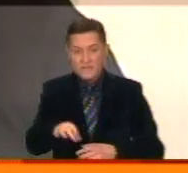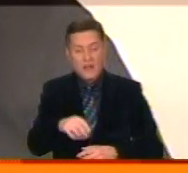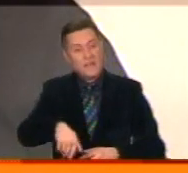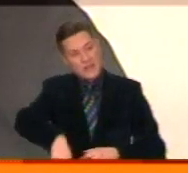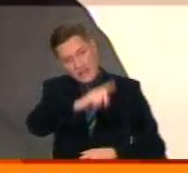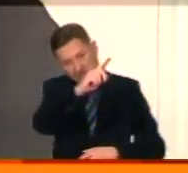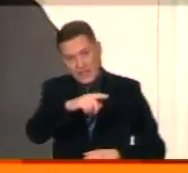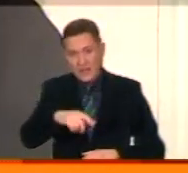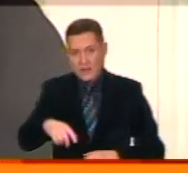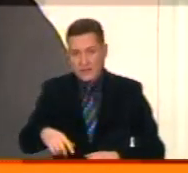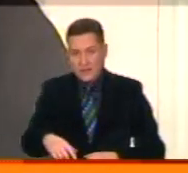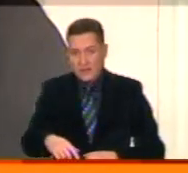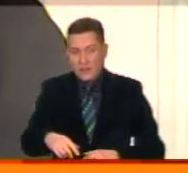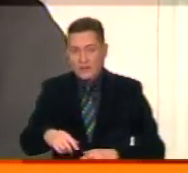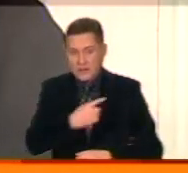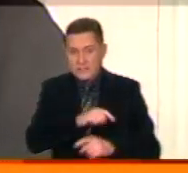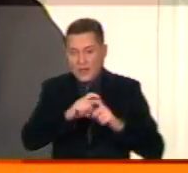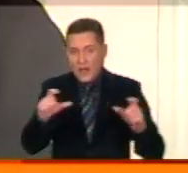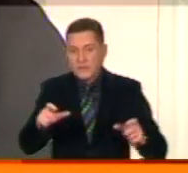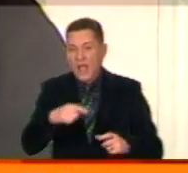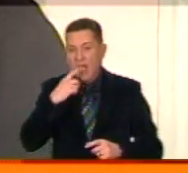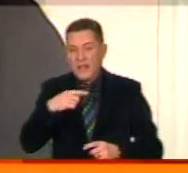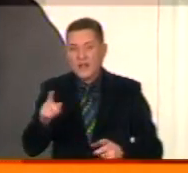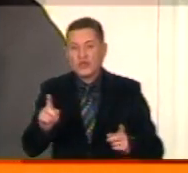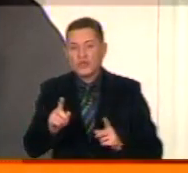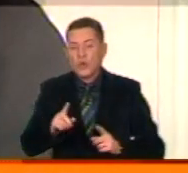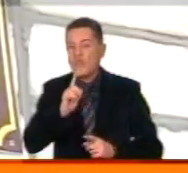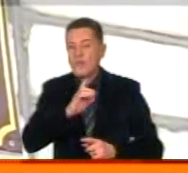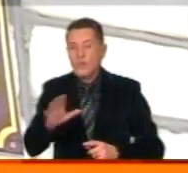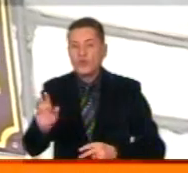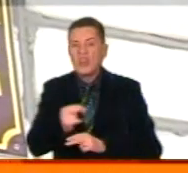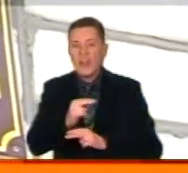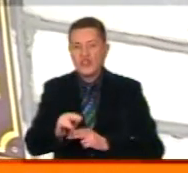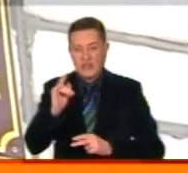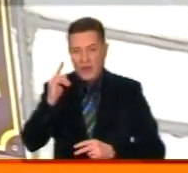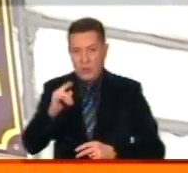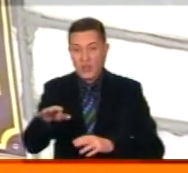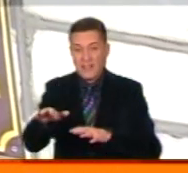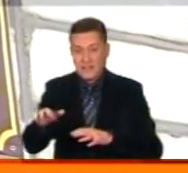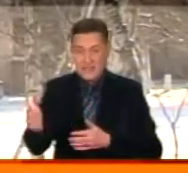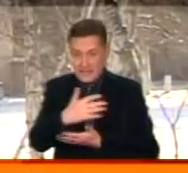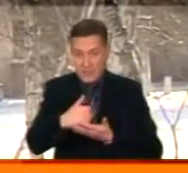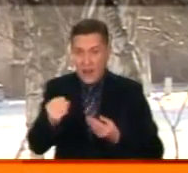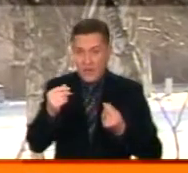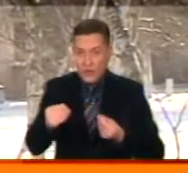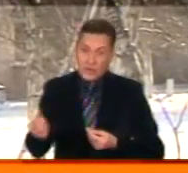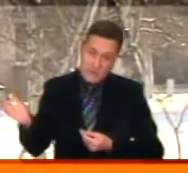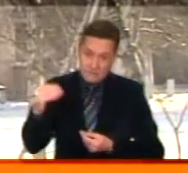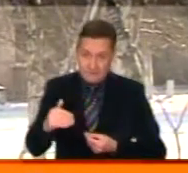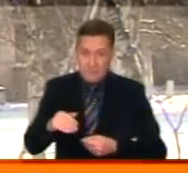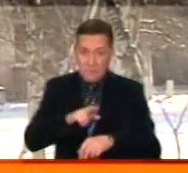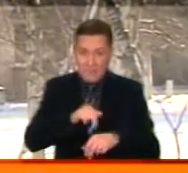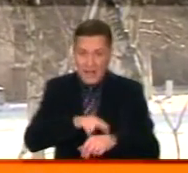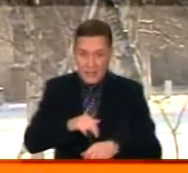с богом и всё он типа говорил что он позвонит в детскую областную больницу что меня не будут лечить ребнка Виталий забрав грош та запросив на хне вручення правни